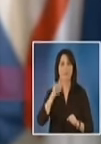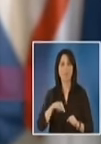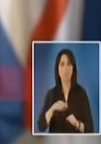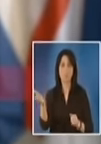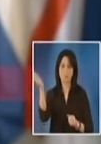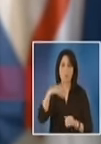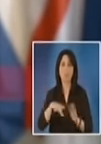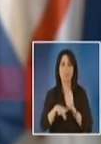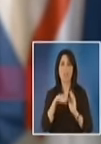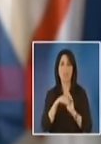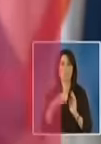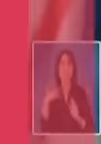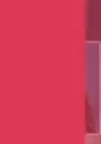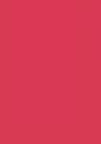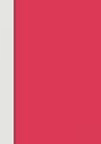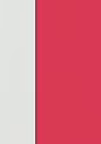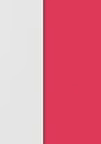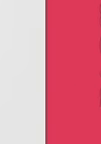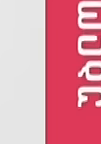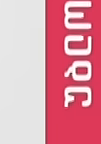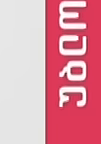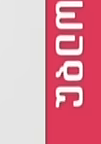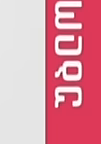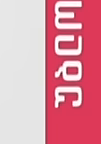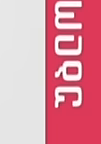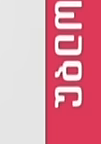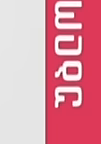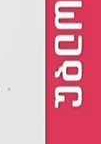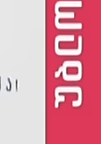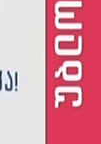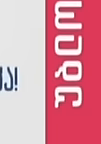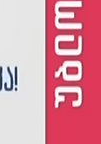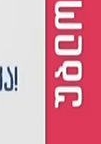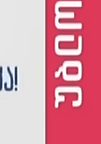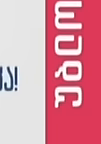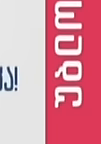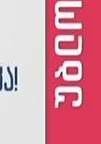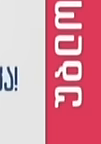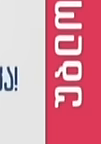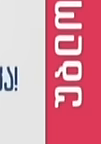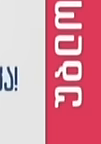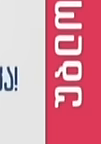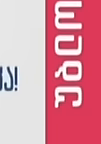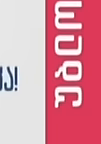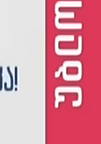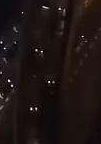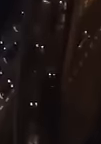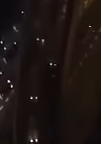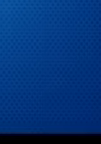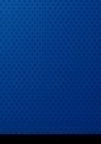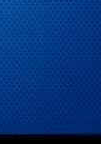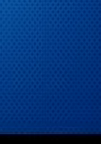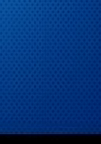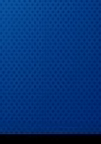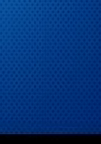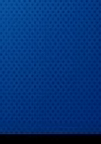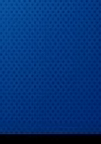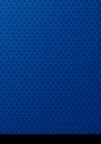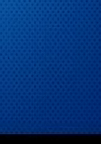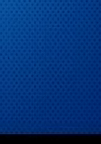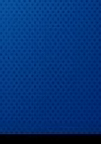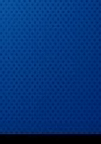გავაკეთო. მოდით არჩევნებზე. ხარი დაუჭირეთ ნინო ბურჯანაძე დემოკრატიულ მოძრაობას. შემოხაზეთ ნომერი 3. ქართული